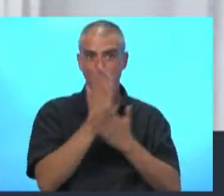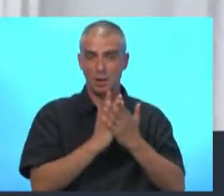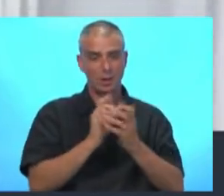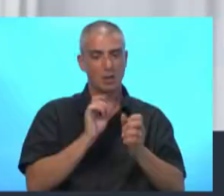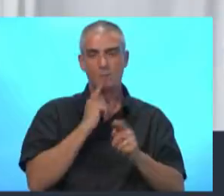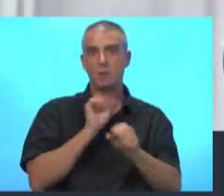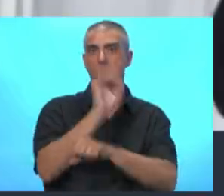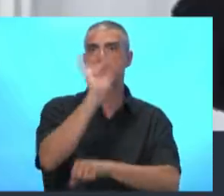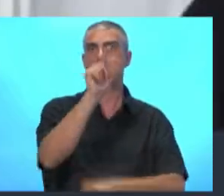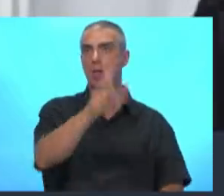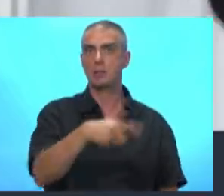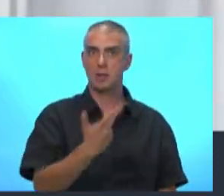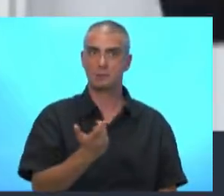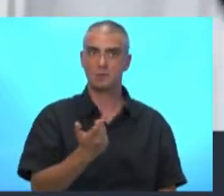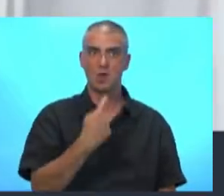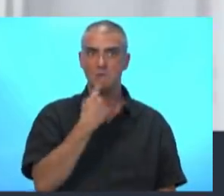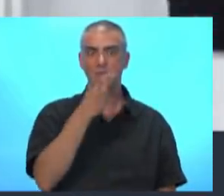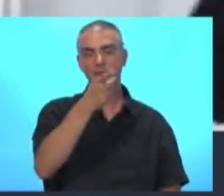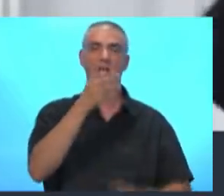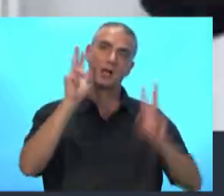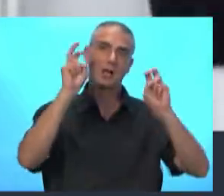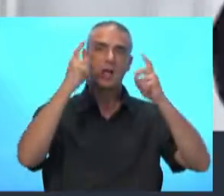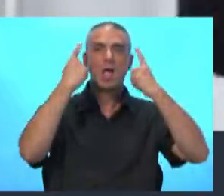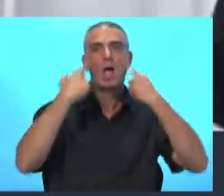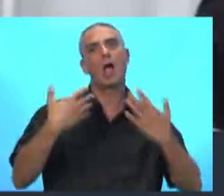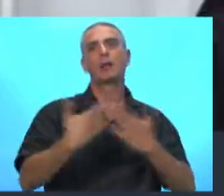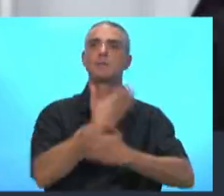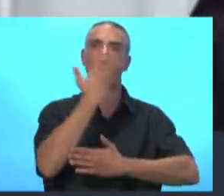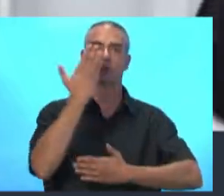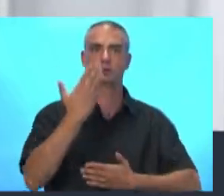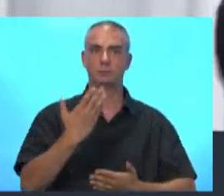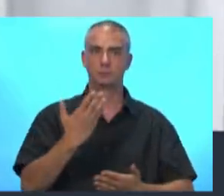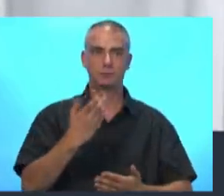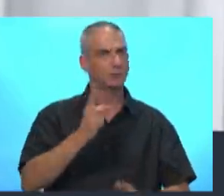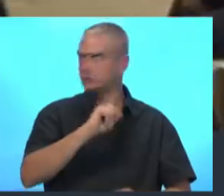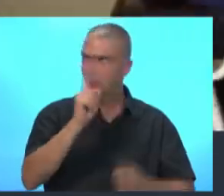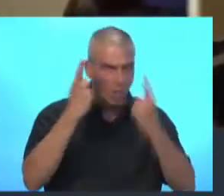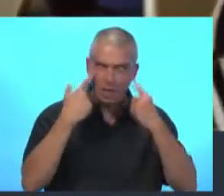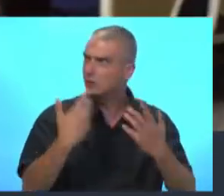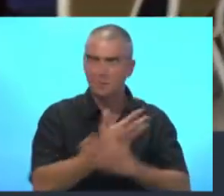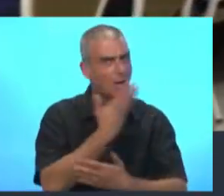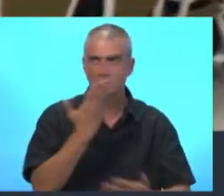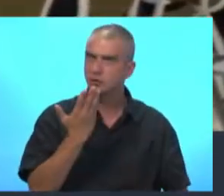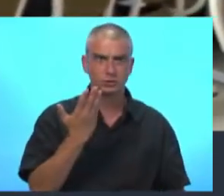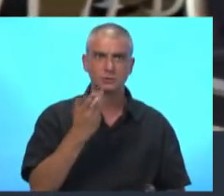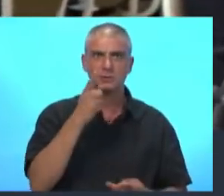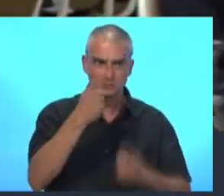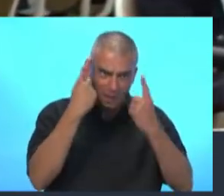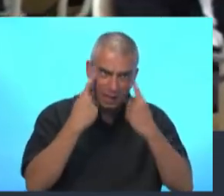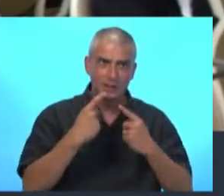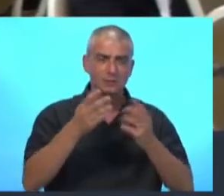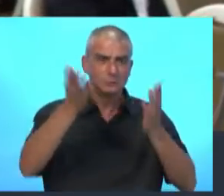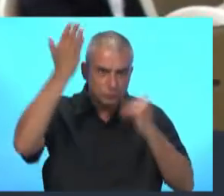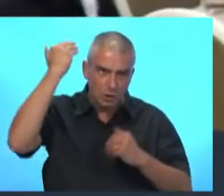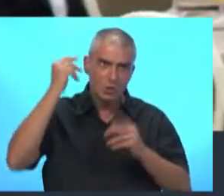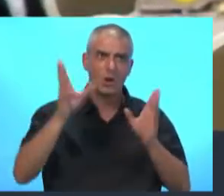שמערערים עליהם, ואומרים, זה חרדים חדשים, זה לא חרדים חדשים, זה החרדים שהיו